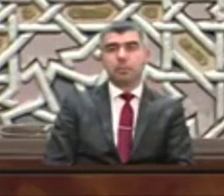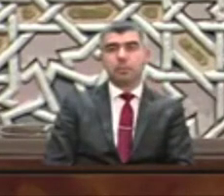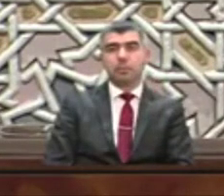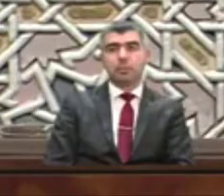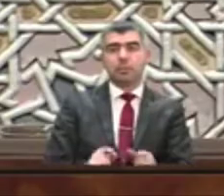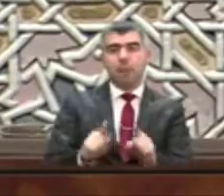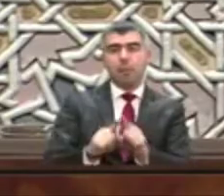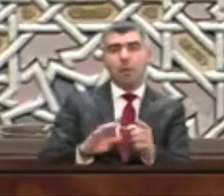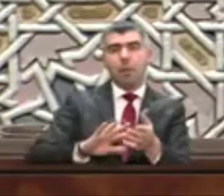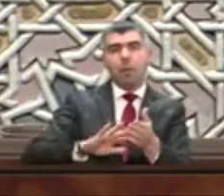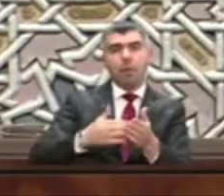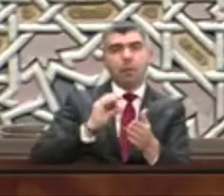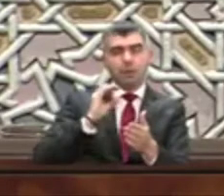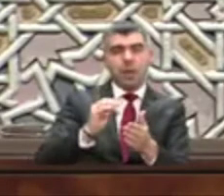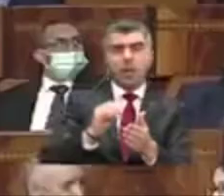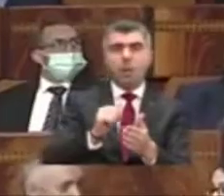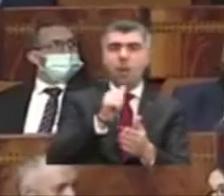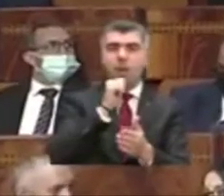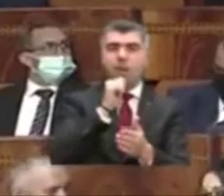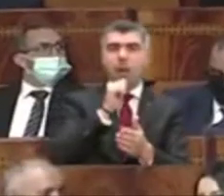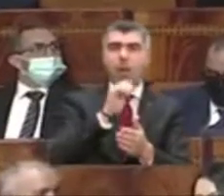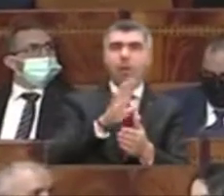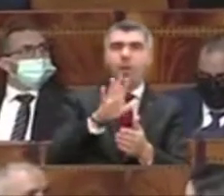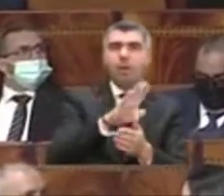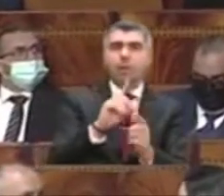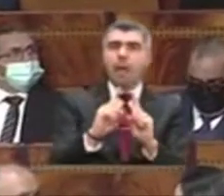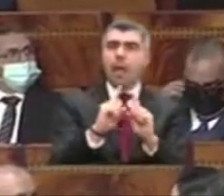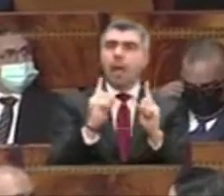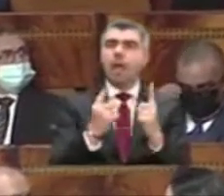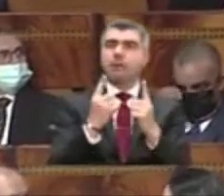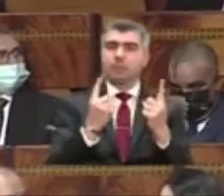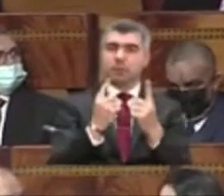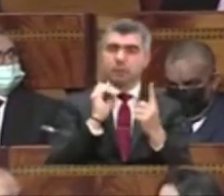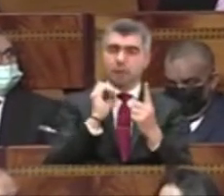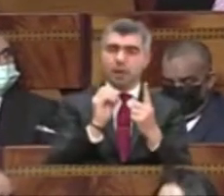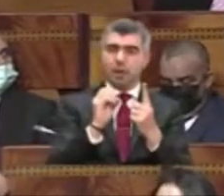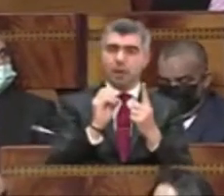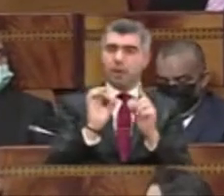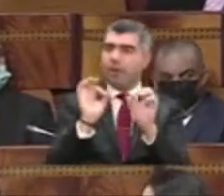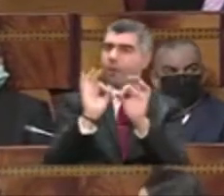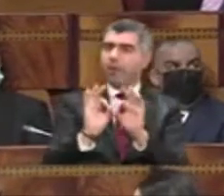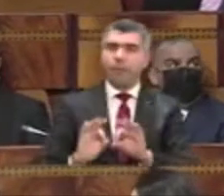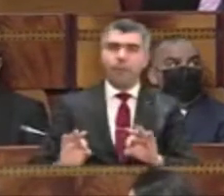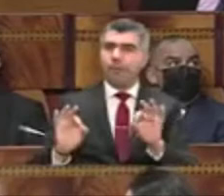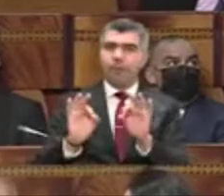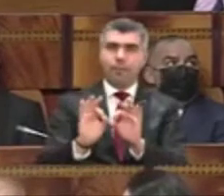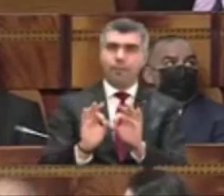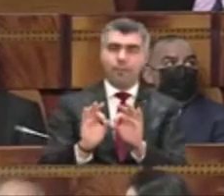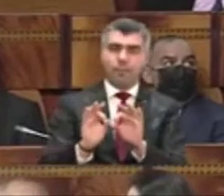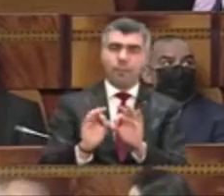بلادنا من طبيعه الحال مشات في الطريقه ديال الاستغلال غير التقليدي ديال المياه